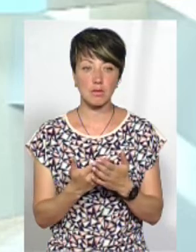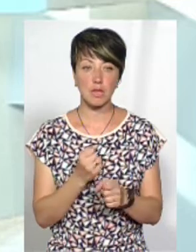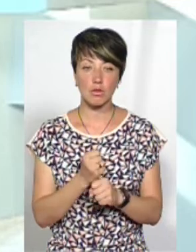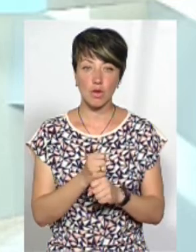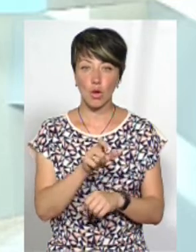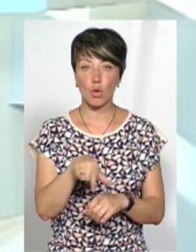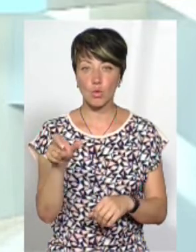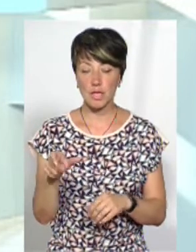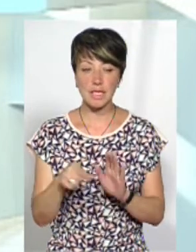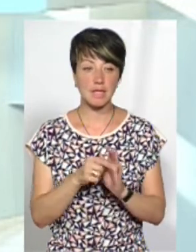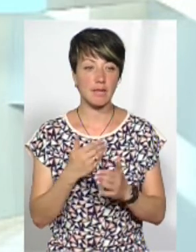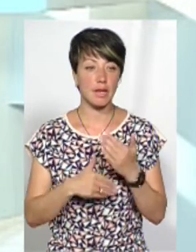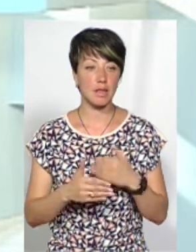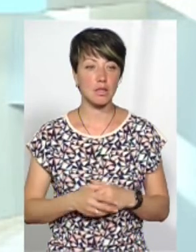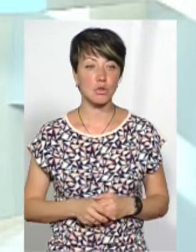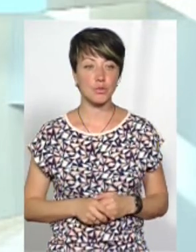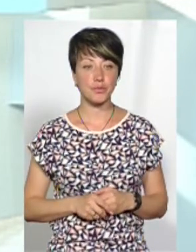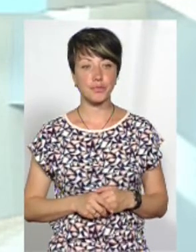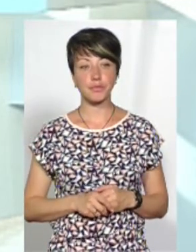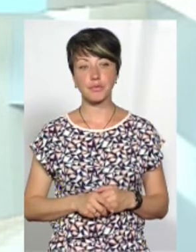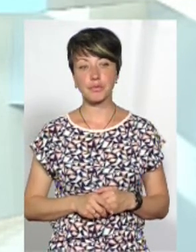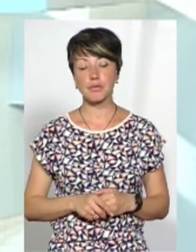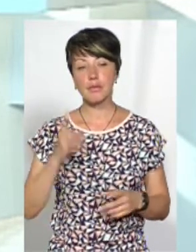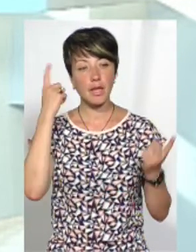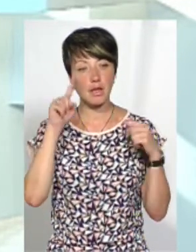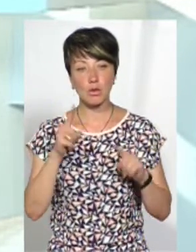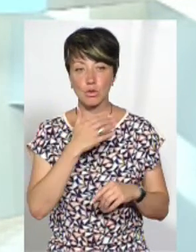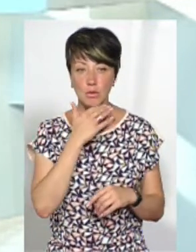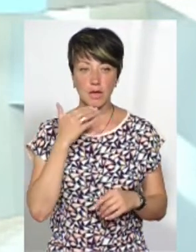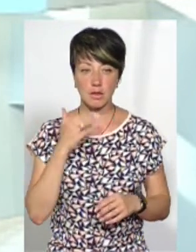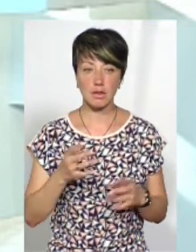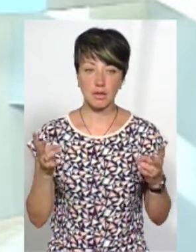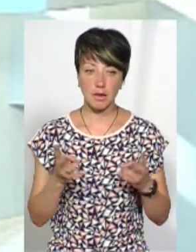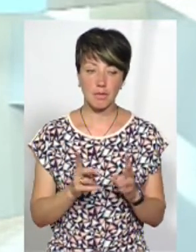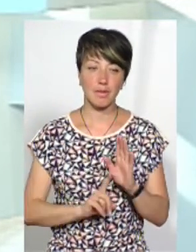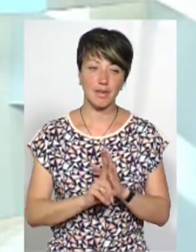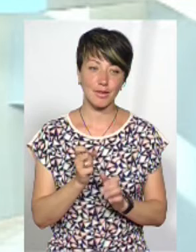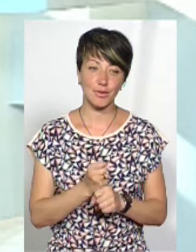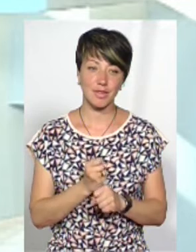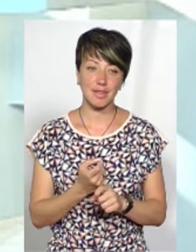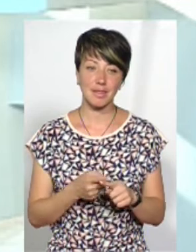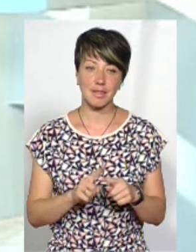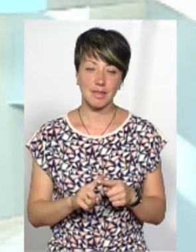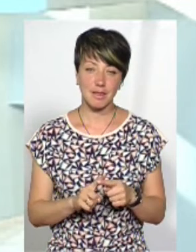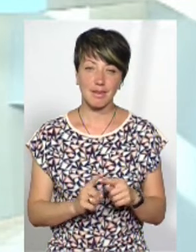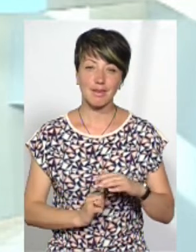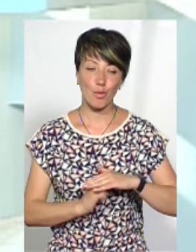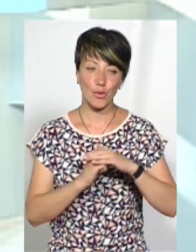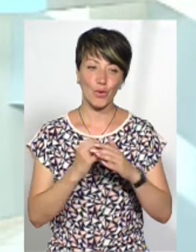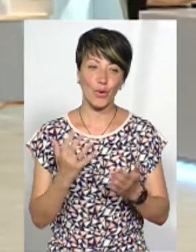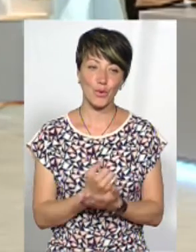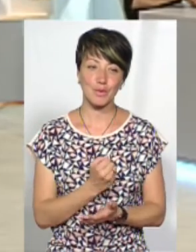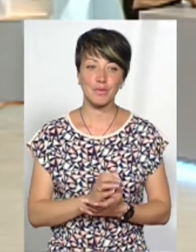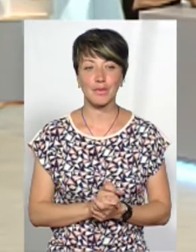можуть працювати люди з обмеженими фізичними можливостями. Ідей є дуже багато. треба братися і робити. Це запорука